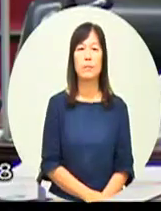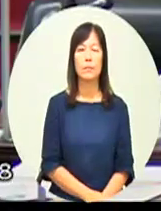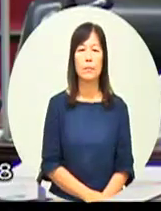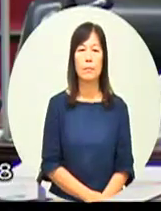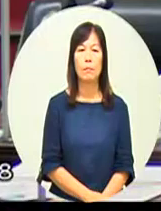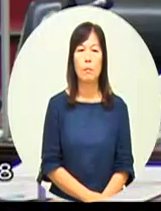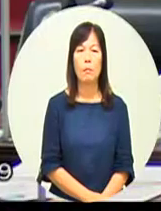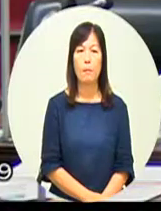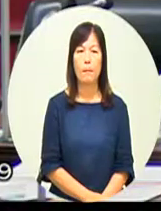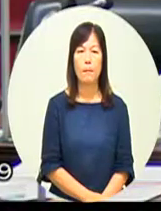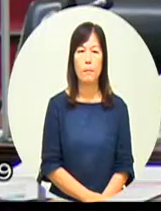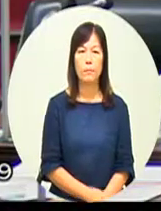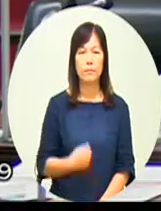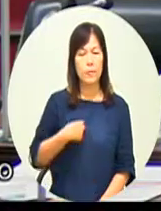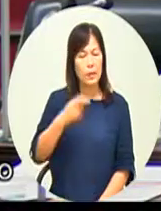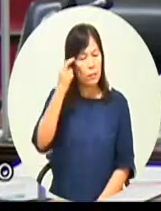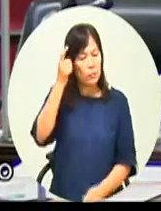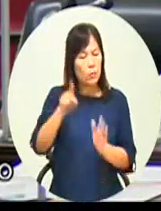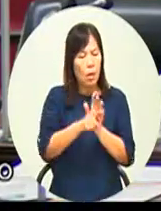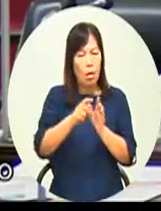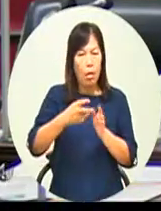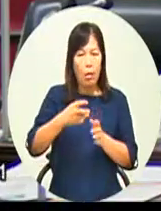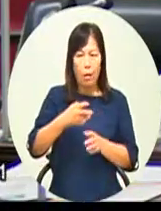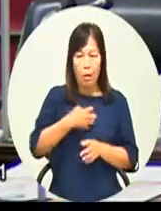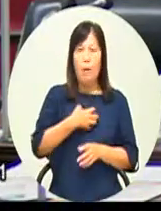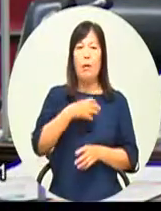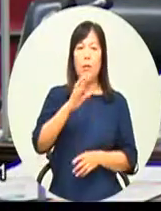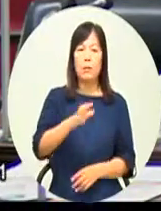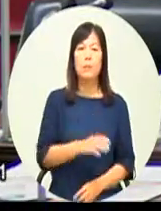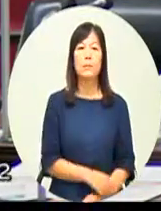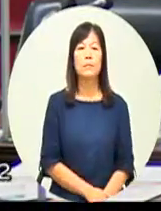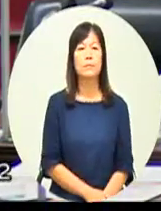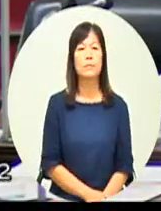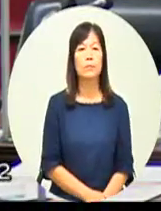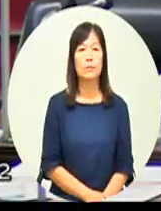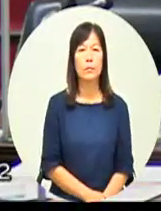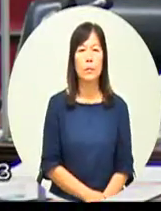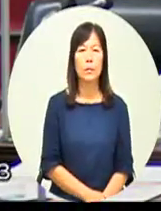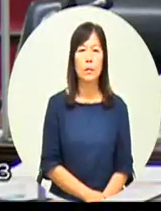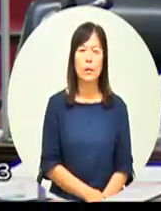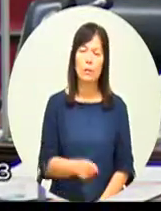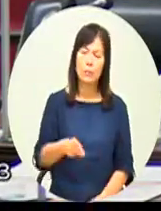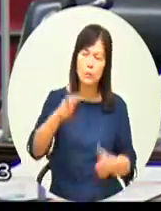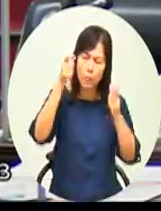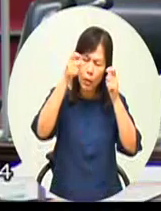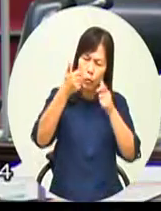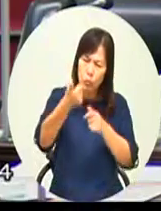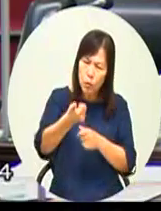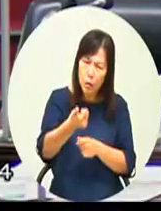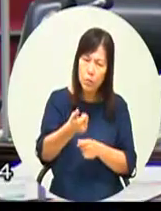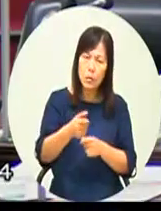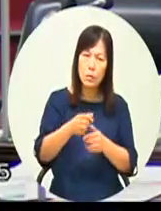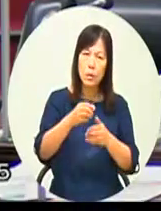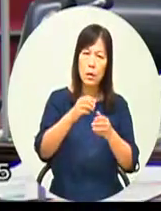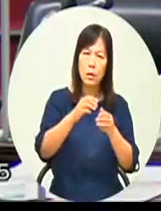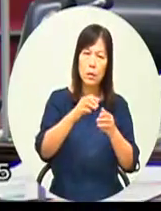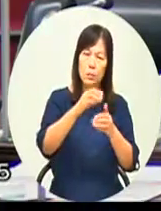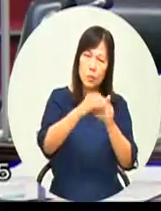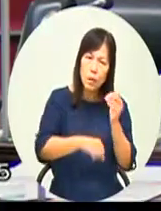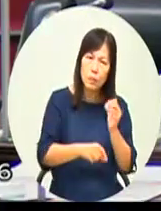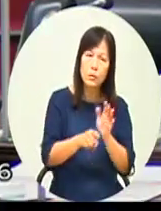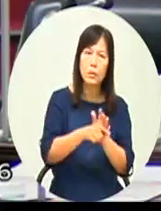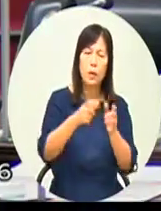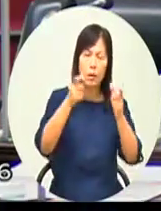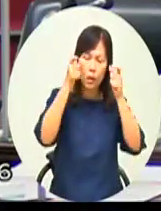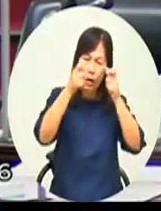差异，然后我也觉得有这么大的差异。那所以到底高雄的这些优势的地理条件，还有这高雄的